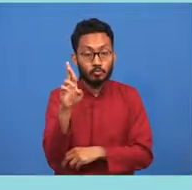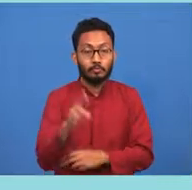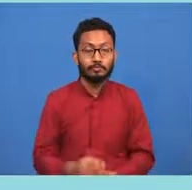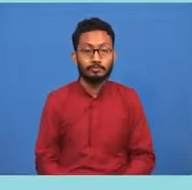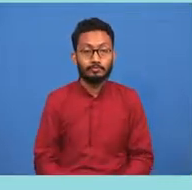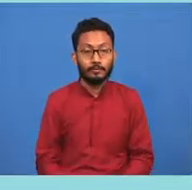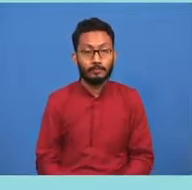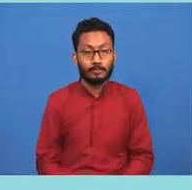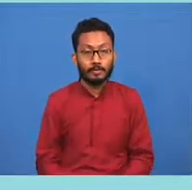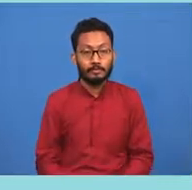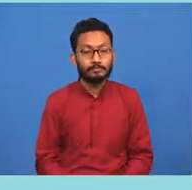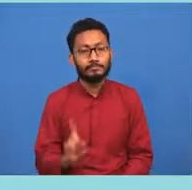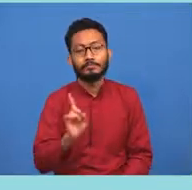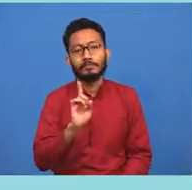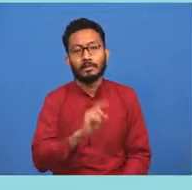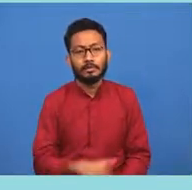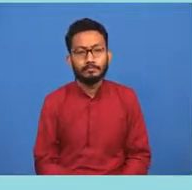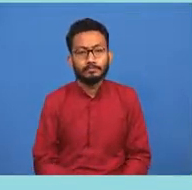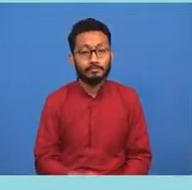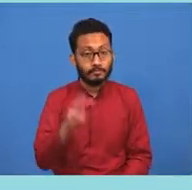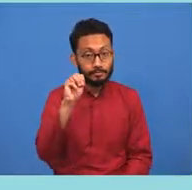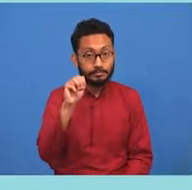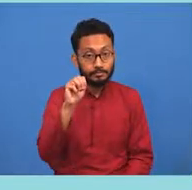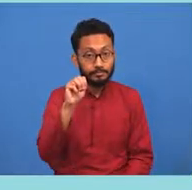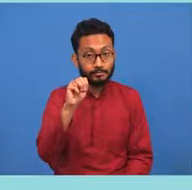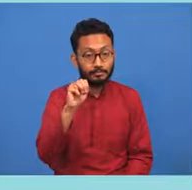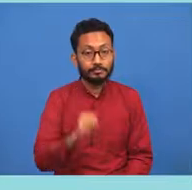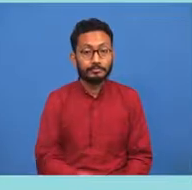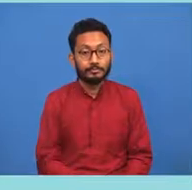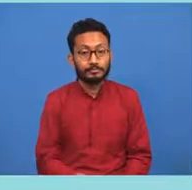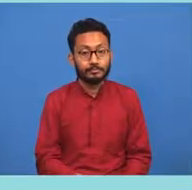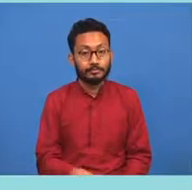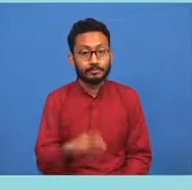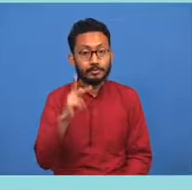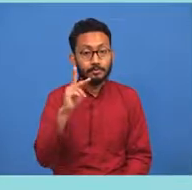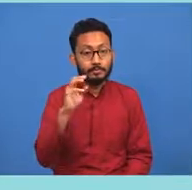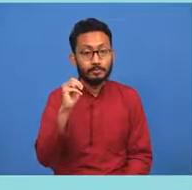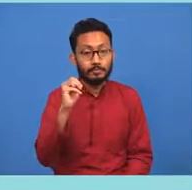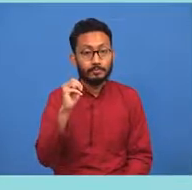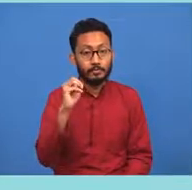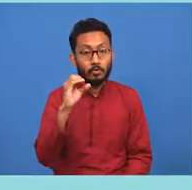Di mana M adalah kemolaran larutan, iaitu